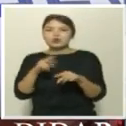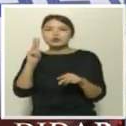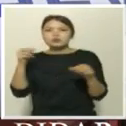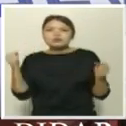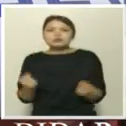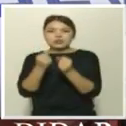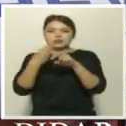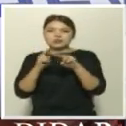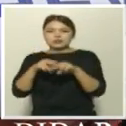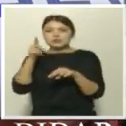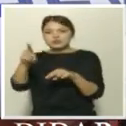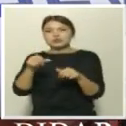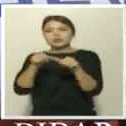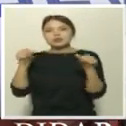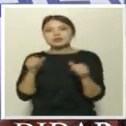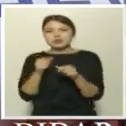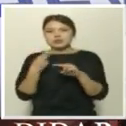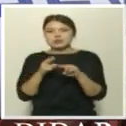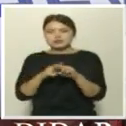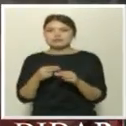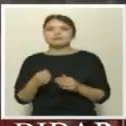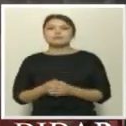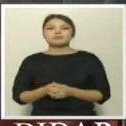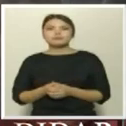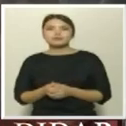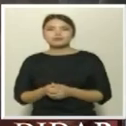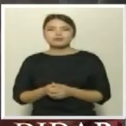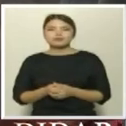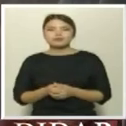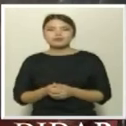ходу данного строительства в пределах нашей компетенции.